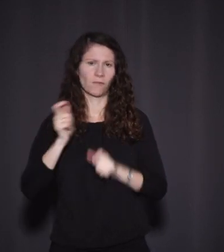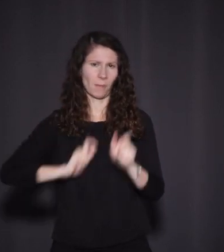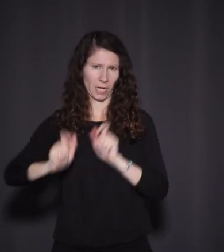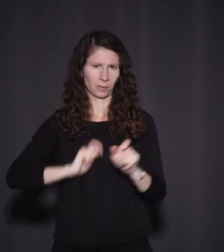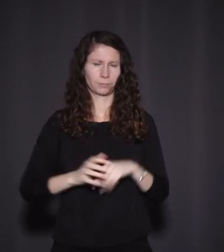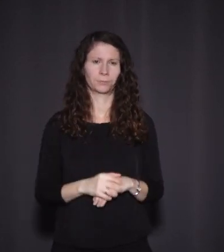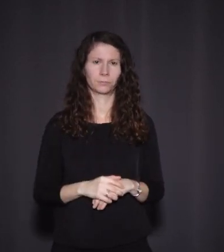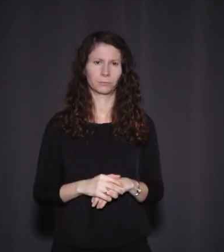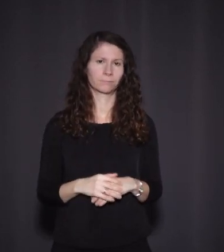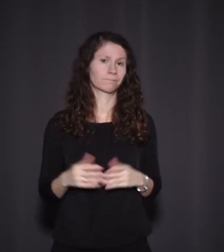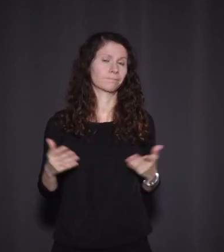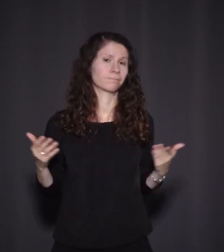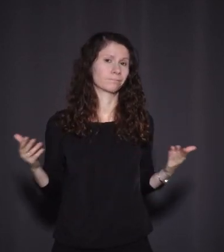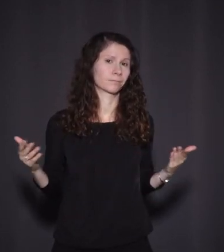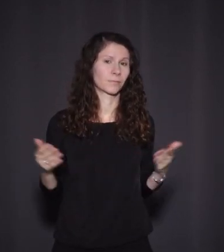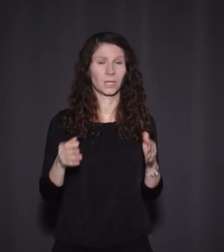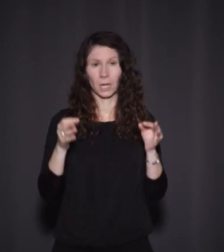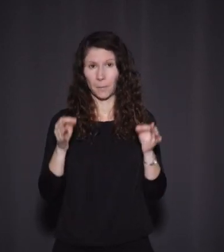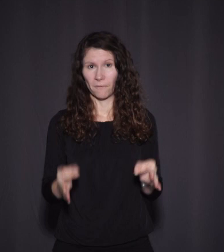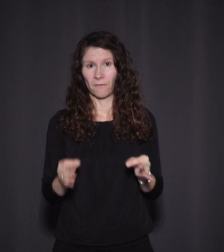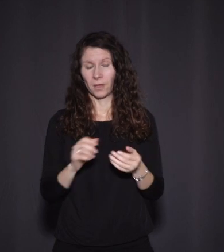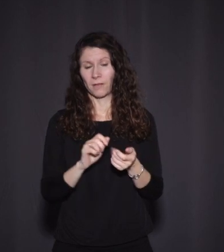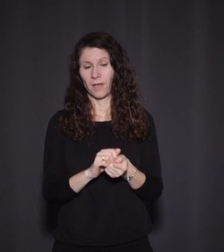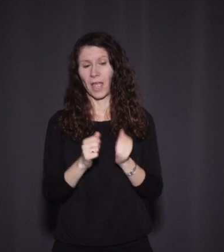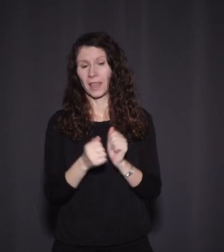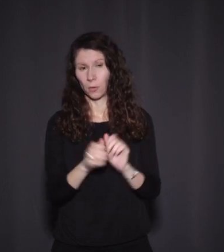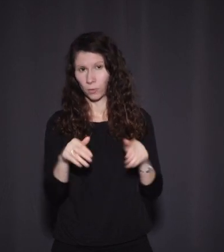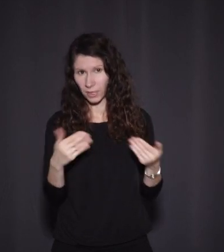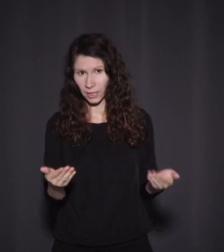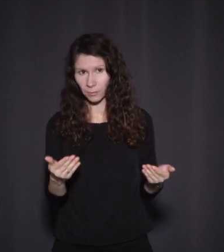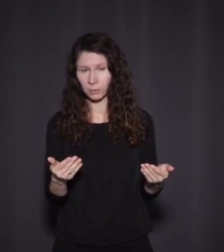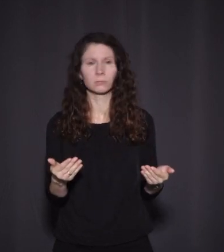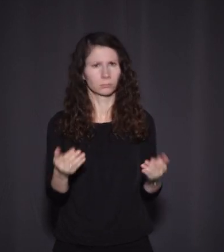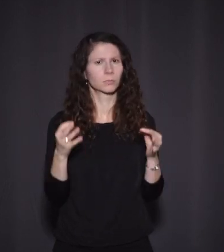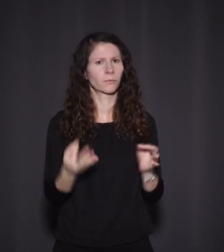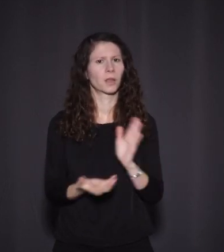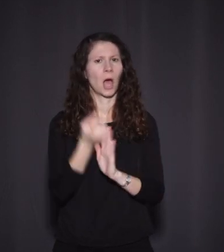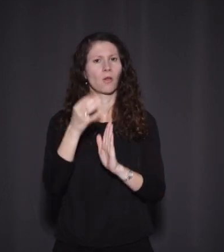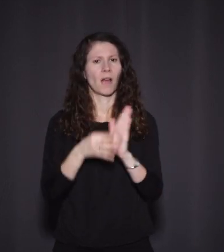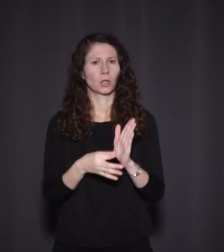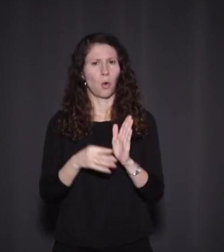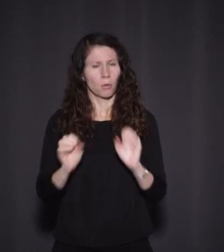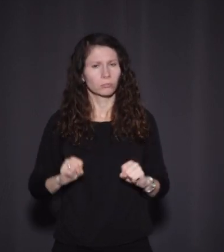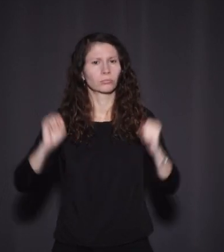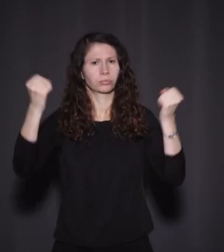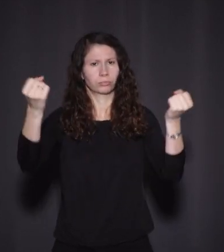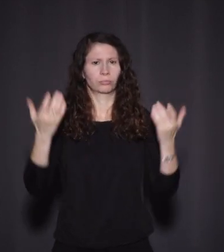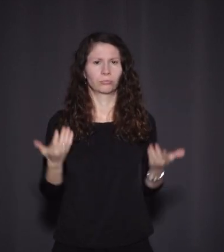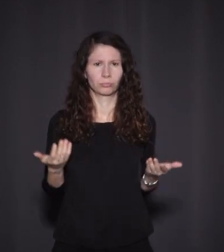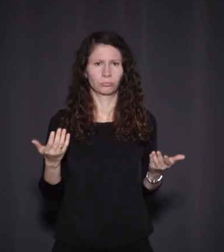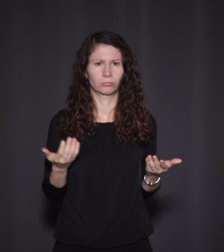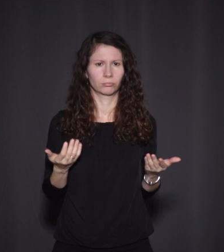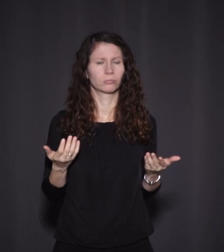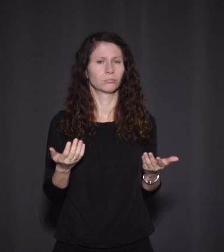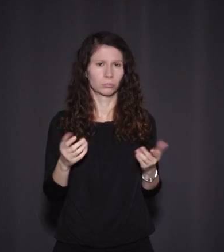just gibt es da Veränderungen, kommt eine Reaktivierung des Nachholfaktors in die Debatte und wohl